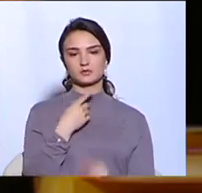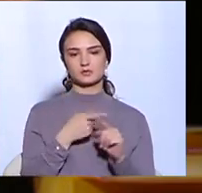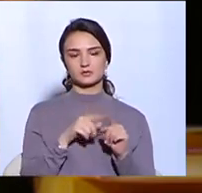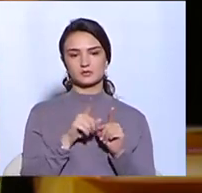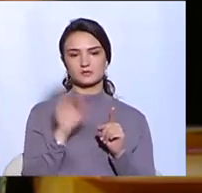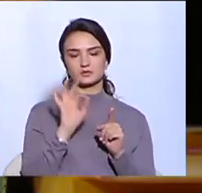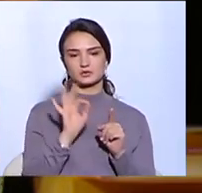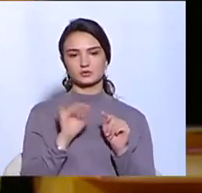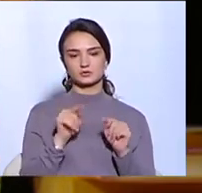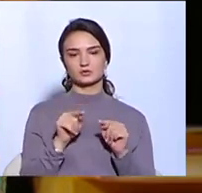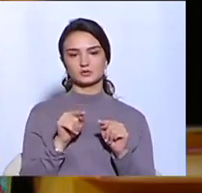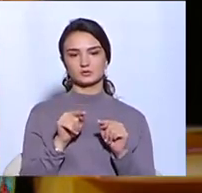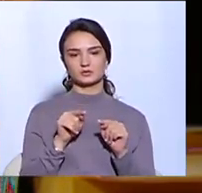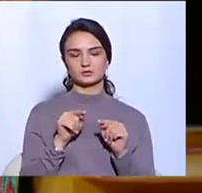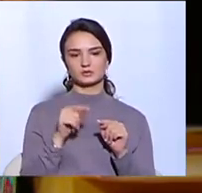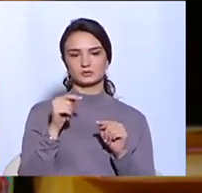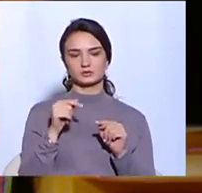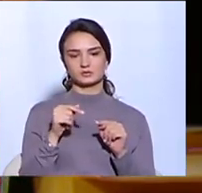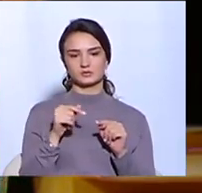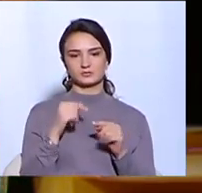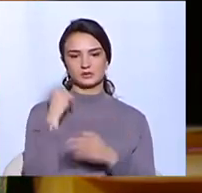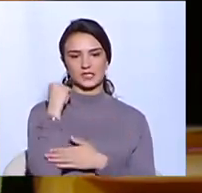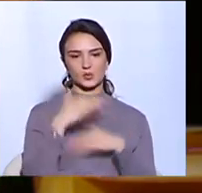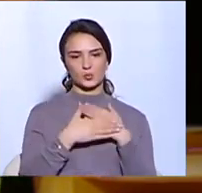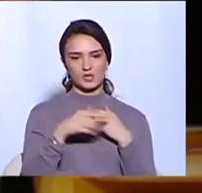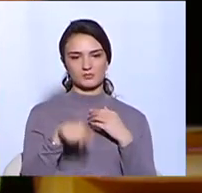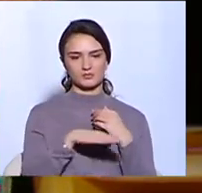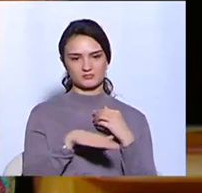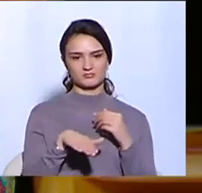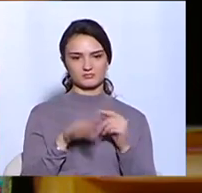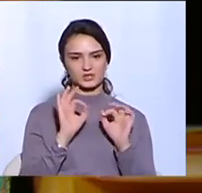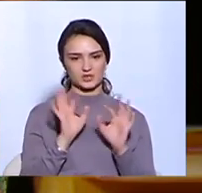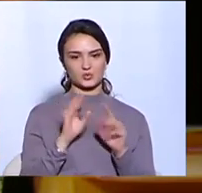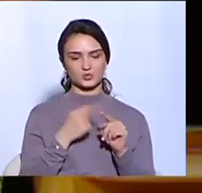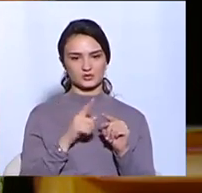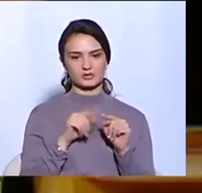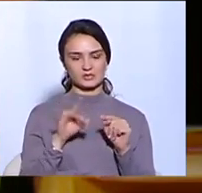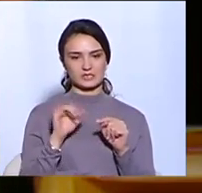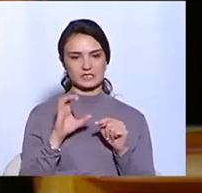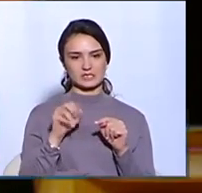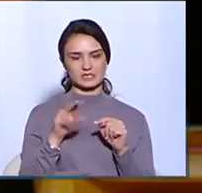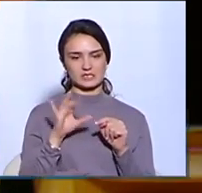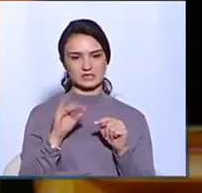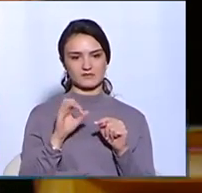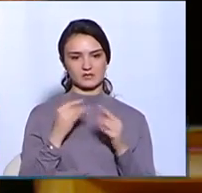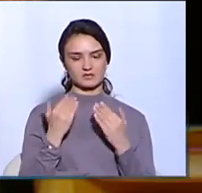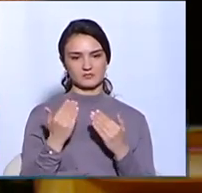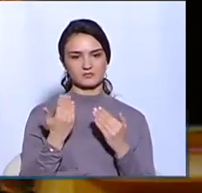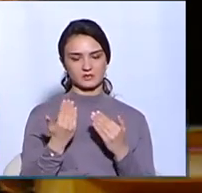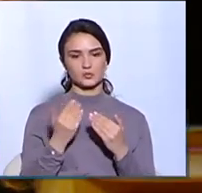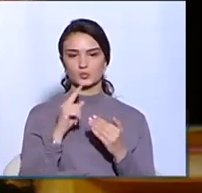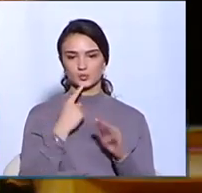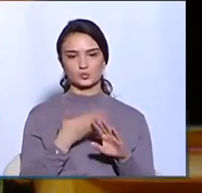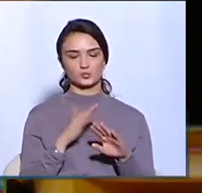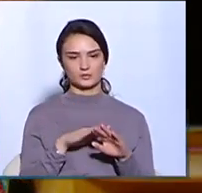აგრეთვე კიდურების ასიმეტრია. ეს არის კლასიკური გამოვლინება რასელ სილვერის. მისი ამოცნობა